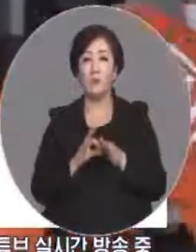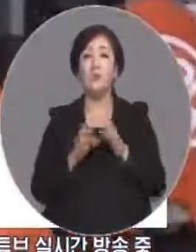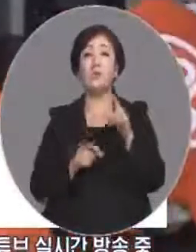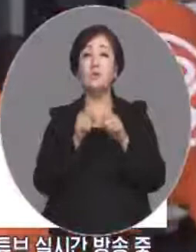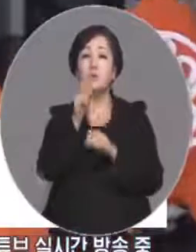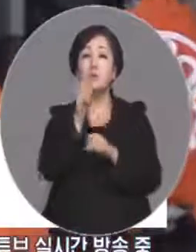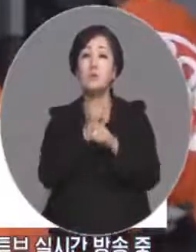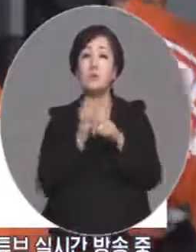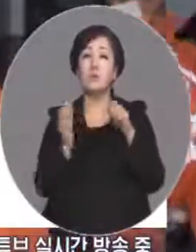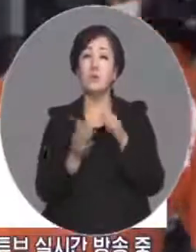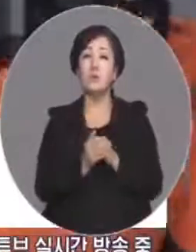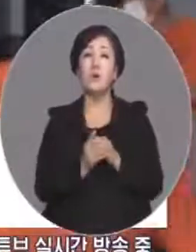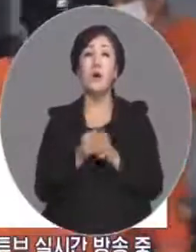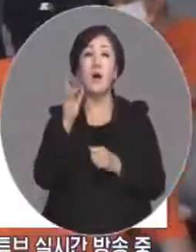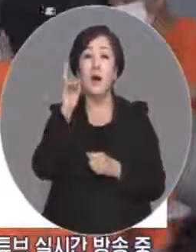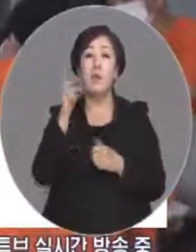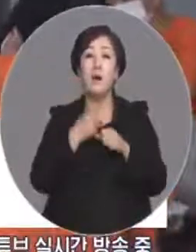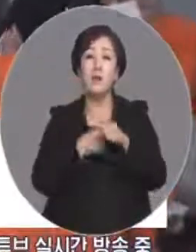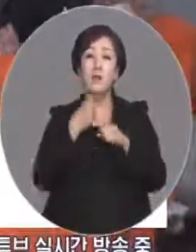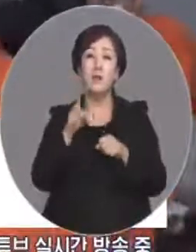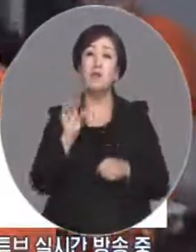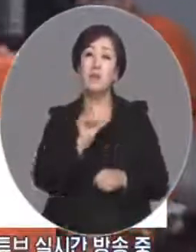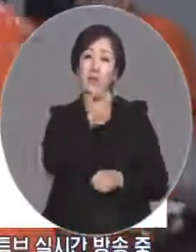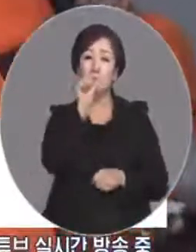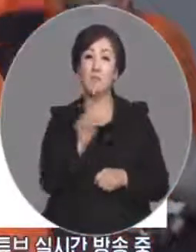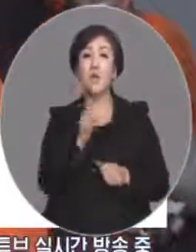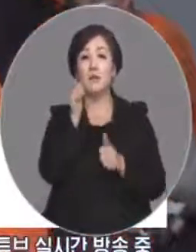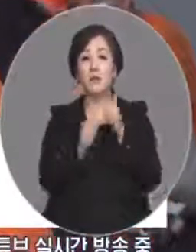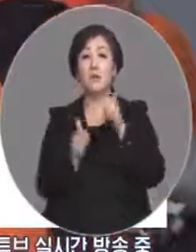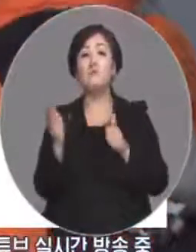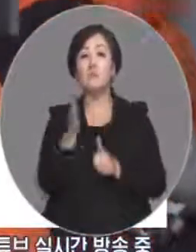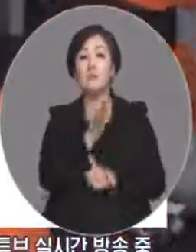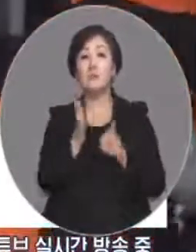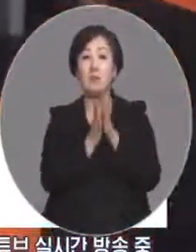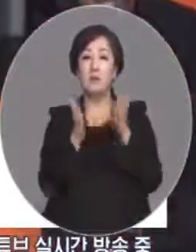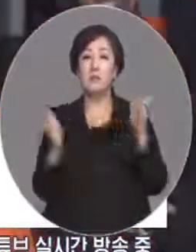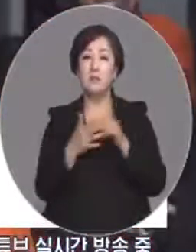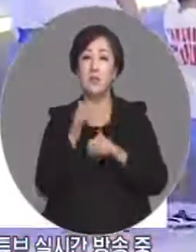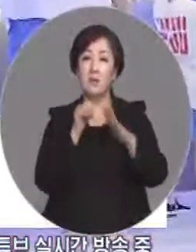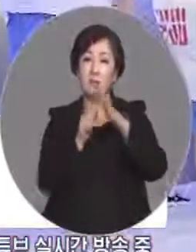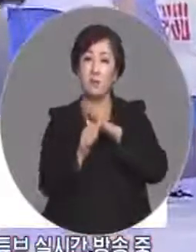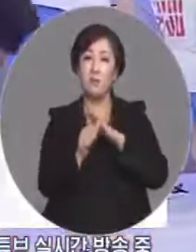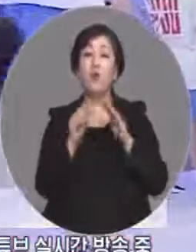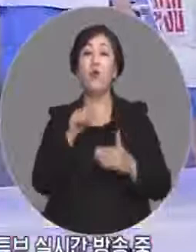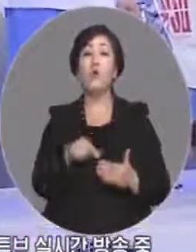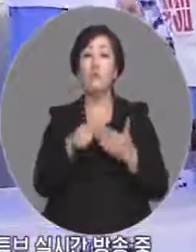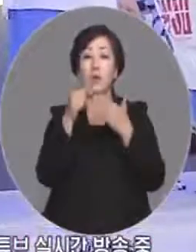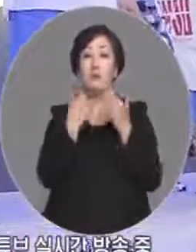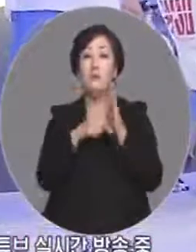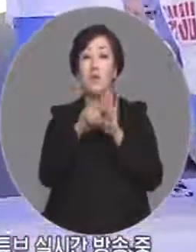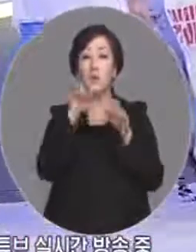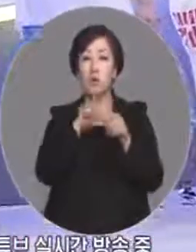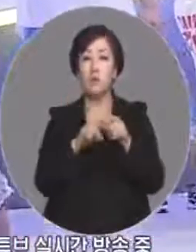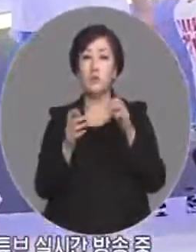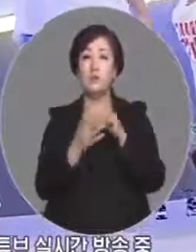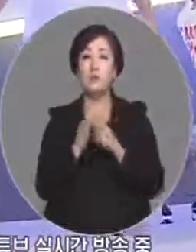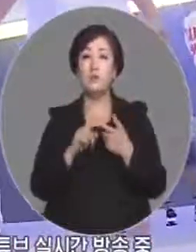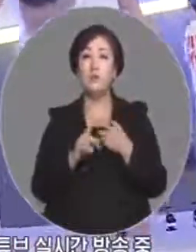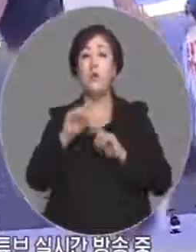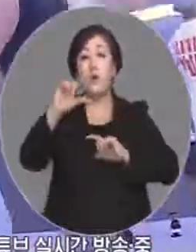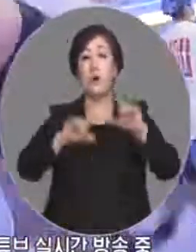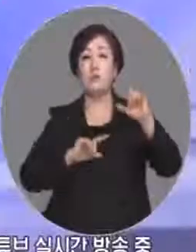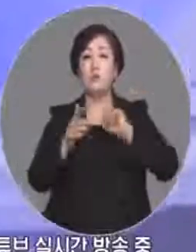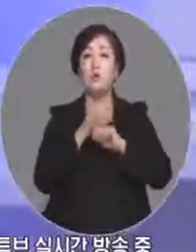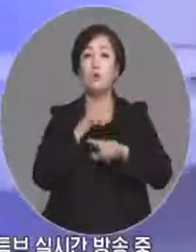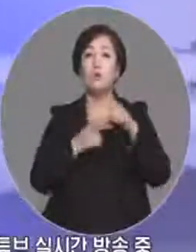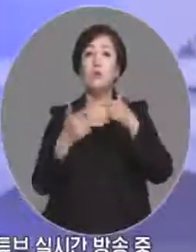해오고 있고요. 아마도 내년 아시안 게임부터 시작해서 여기서 좋은 선수가 나올 수 있도록. 눈길을 뗄수 없는